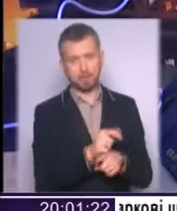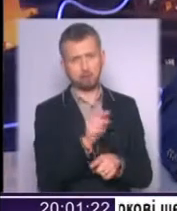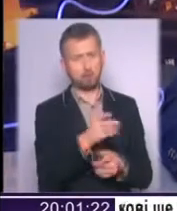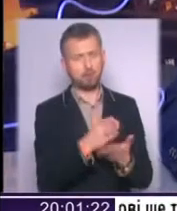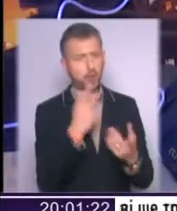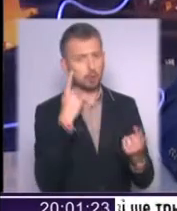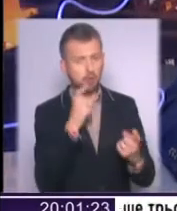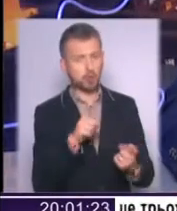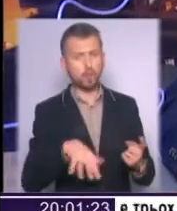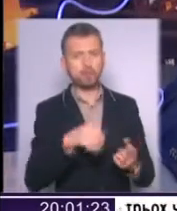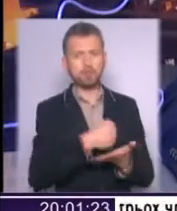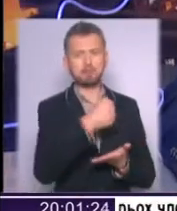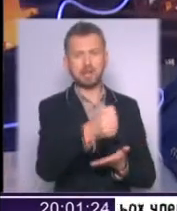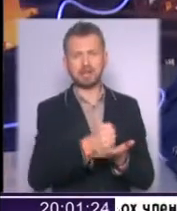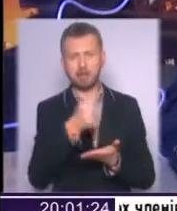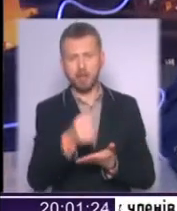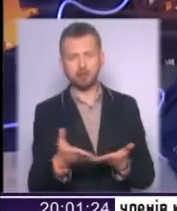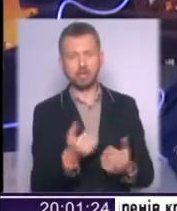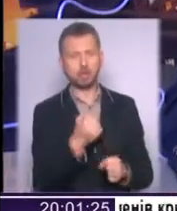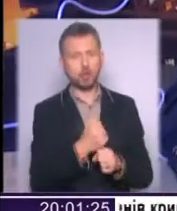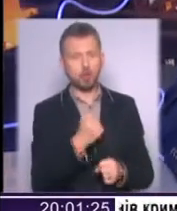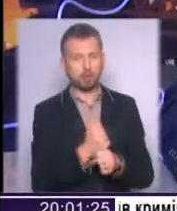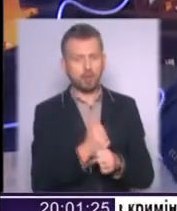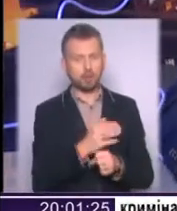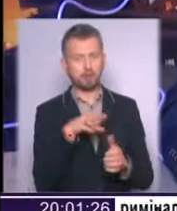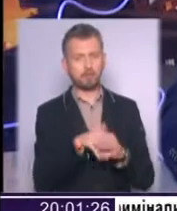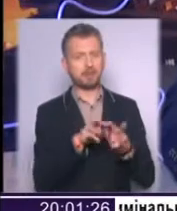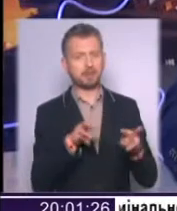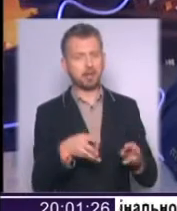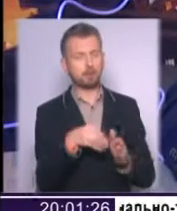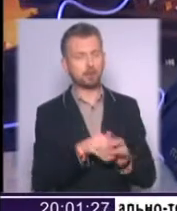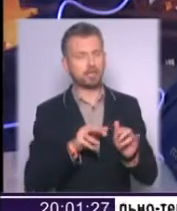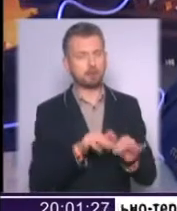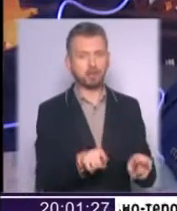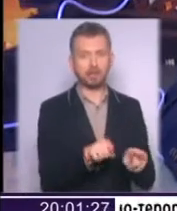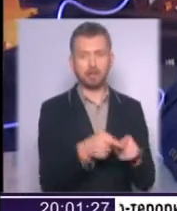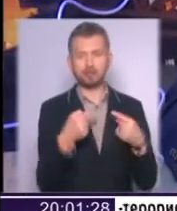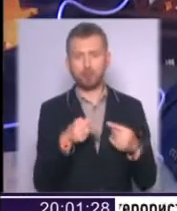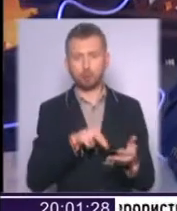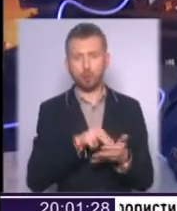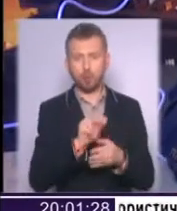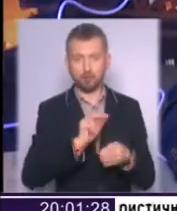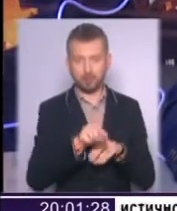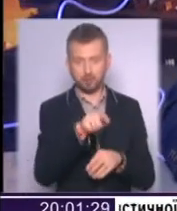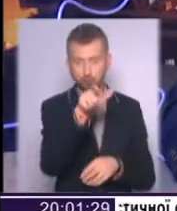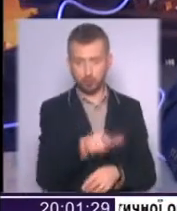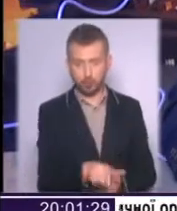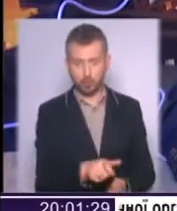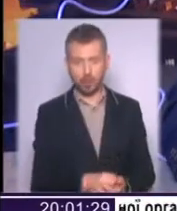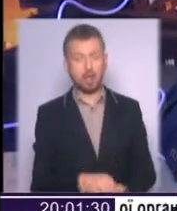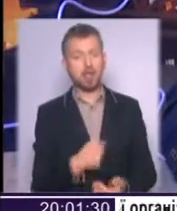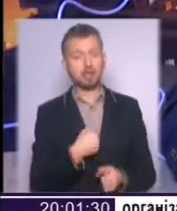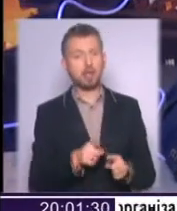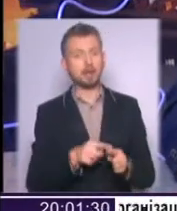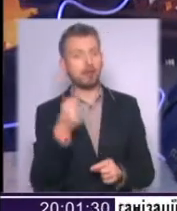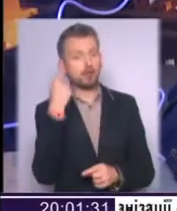що усі призначення, які робляться в Міністерстві внутрішніх справ, так чи інакше проходять через руки цієї людини. Я це чую